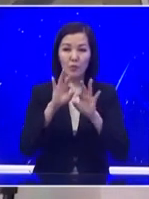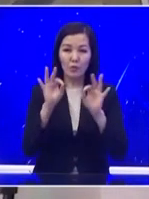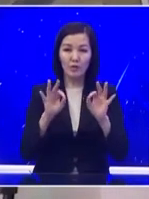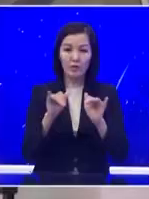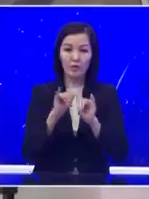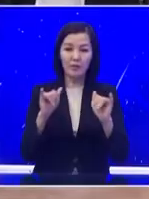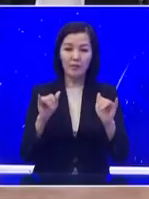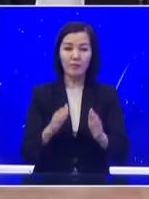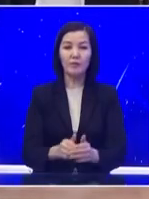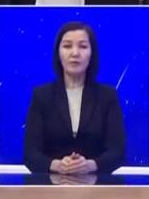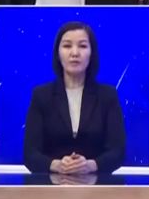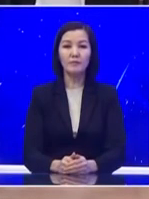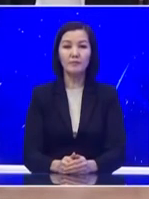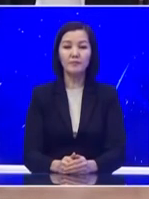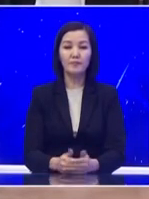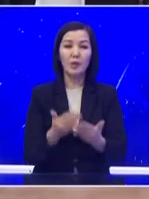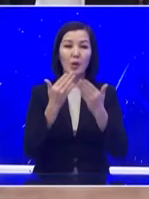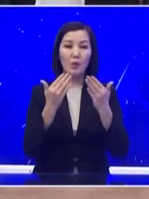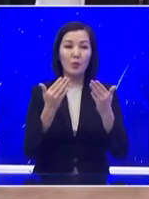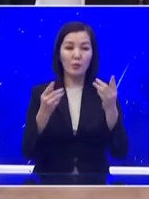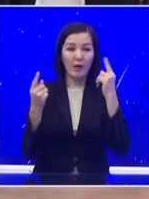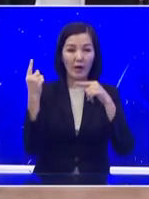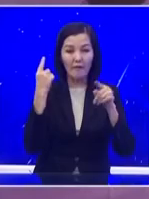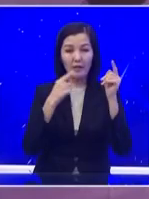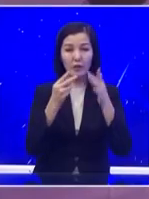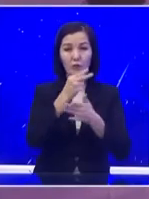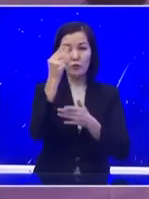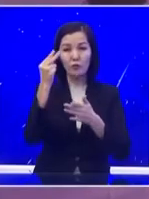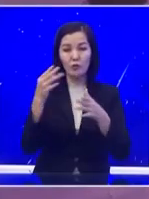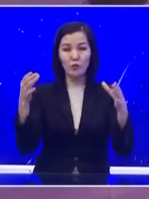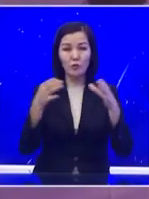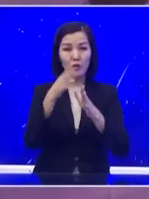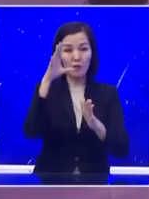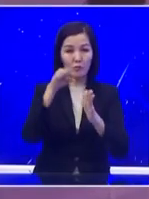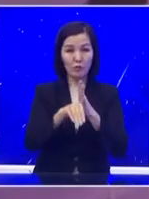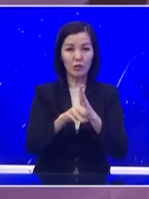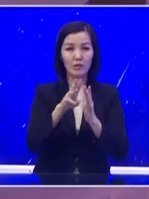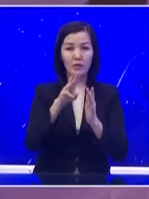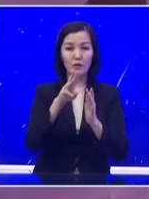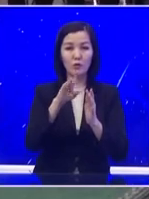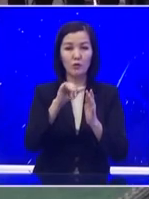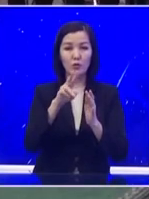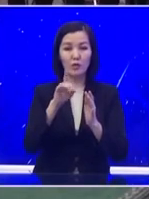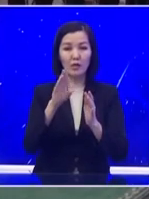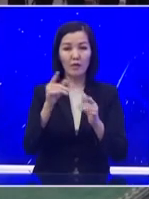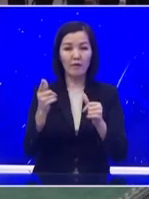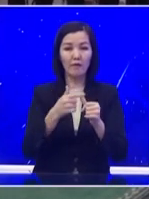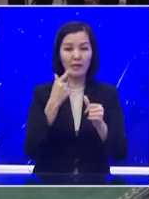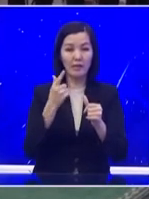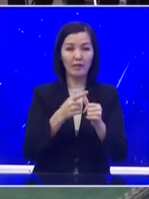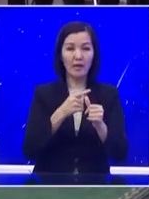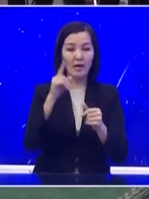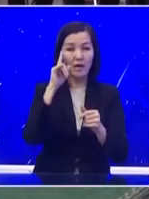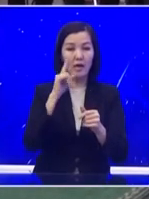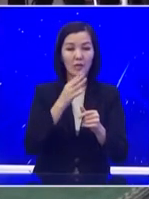бөлісуге келіп отыр. Көрме авторларының үшеуі де суретшілер одағының мүшесі. Сонымен қатар Темірбек Жүргенов атындағы Қазақ ұлттық